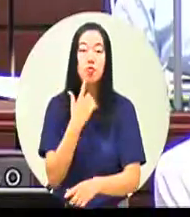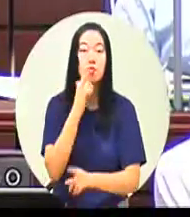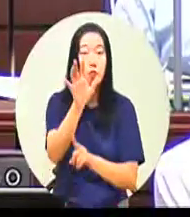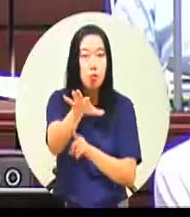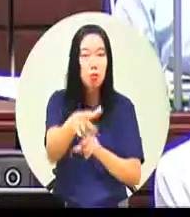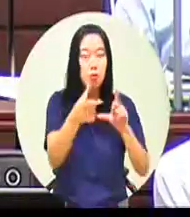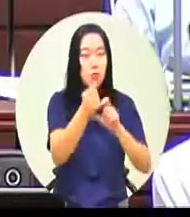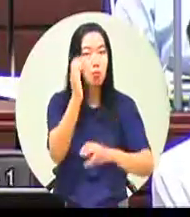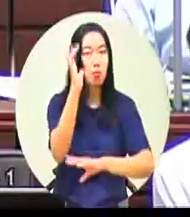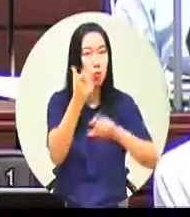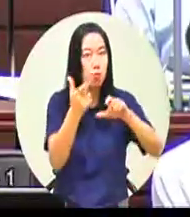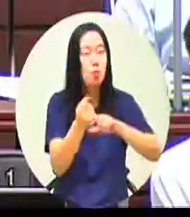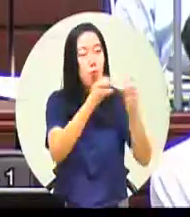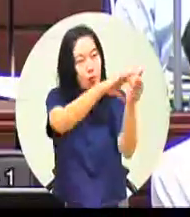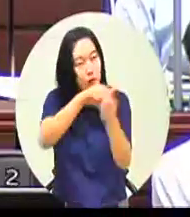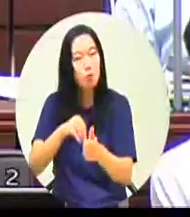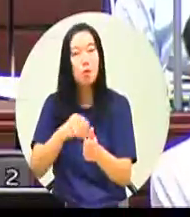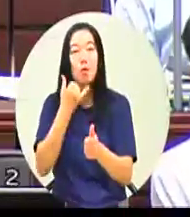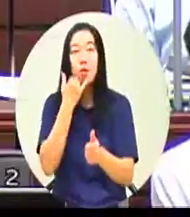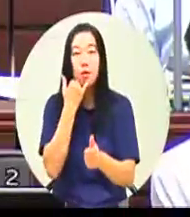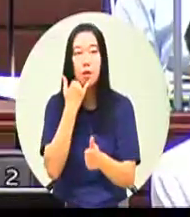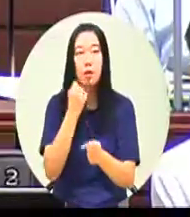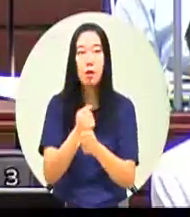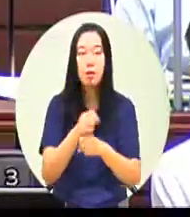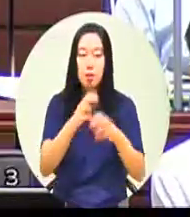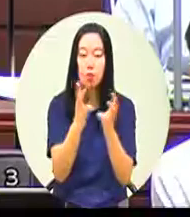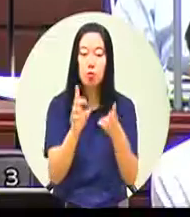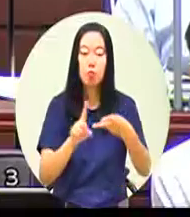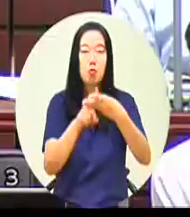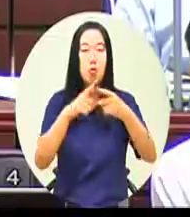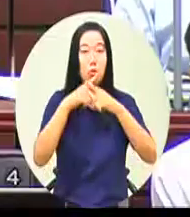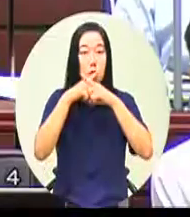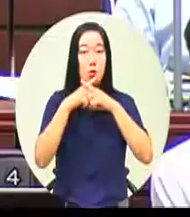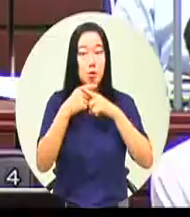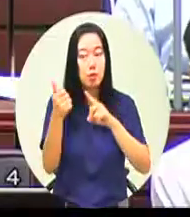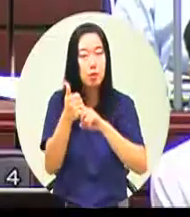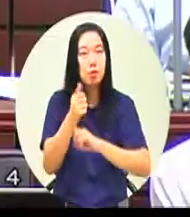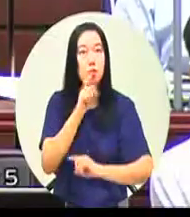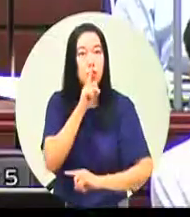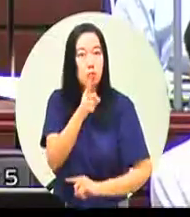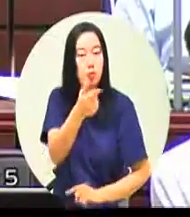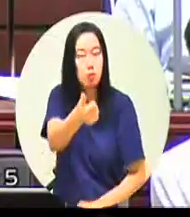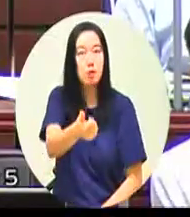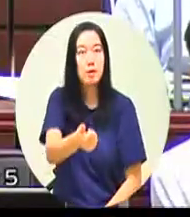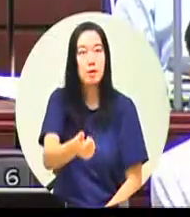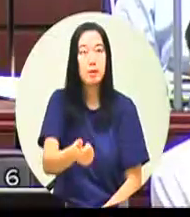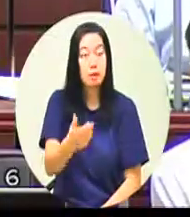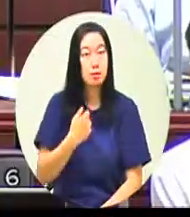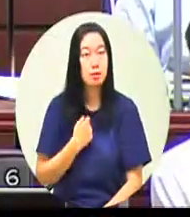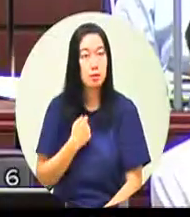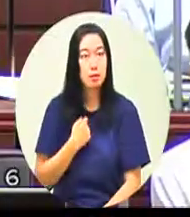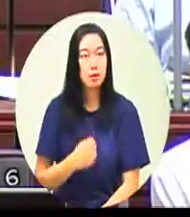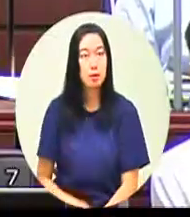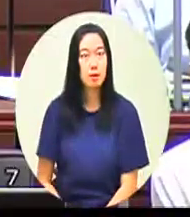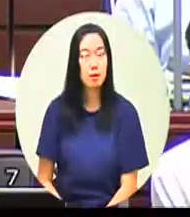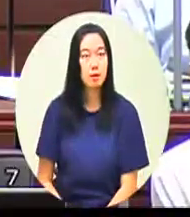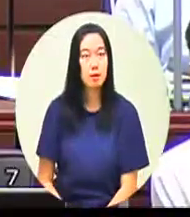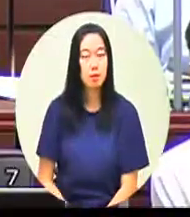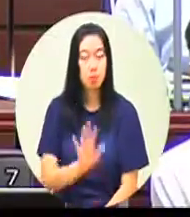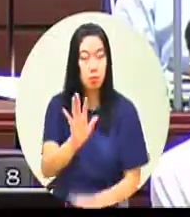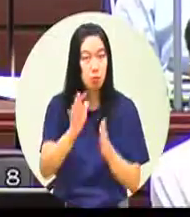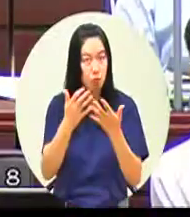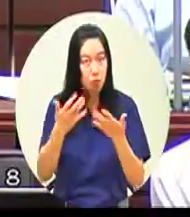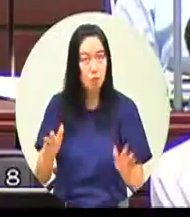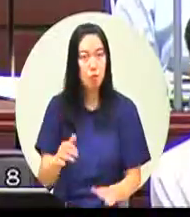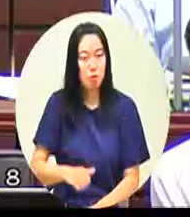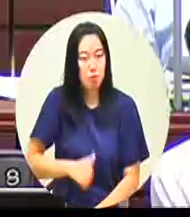来学习。吼，安尼我嘛是安尼讲，阮的杨祖密遐底下嘛讲得足足好诶，你应该知嘛吼。所以讲有足侪，阮实在